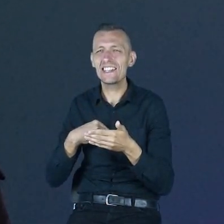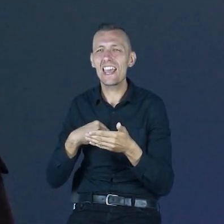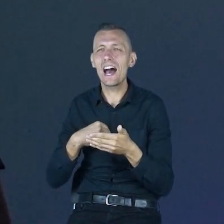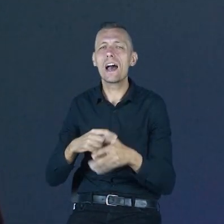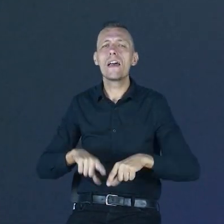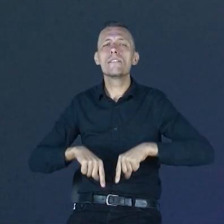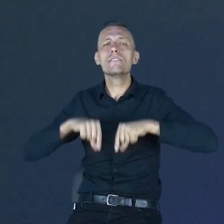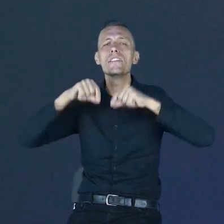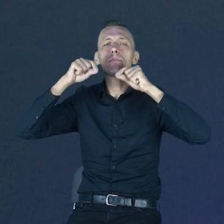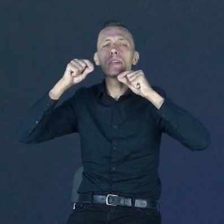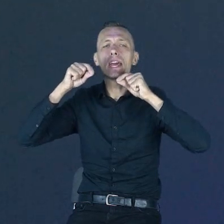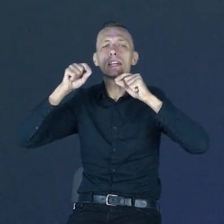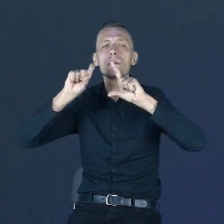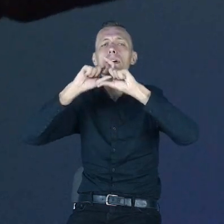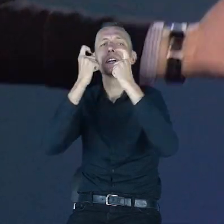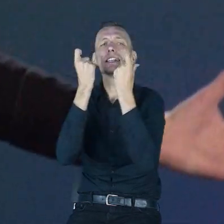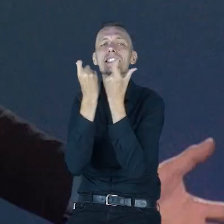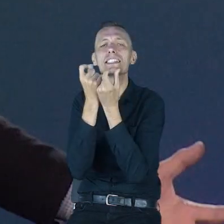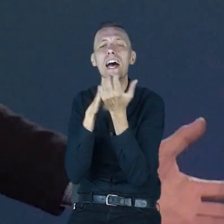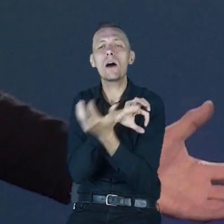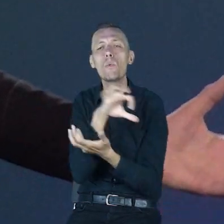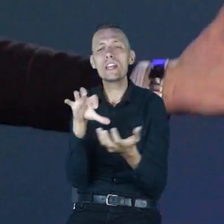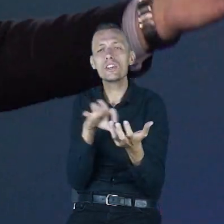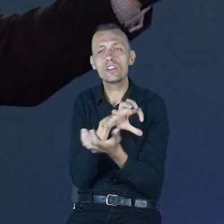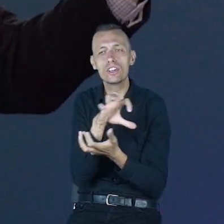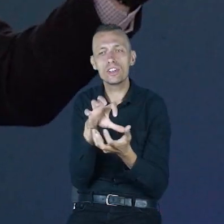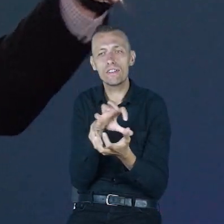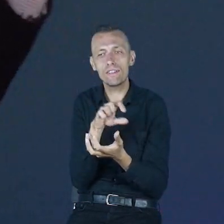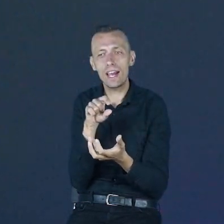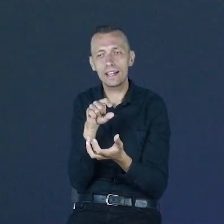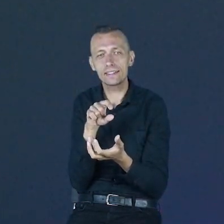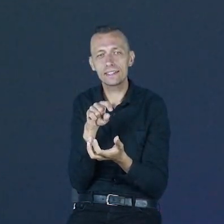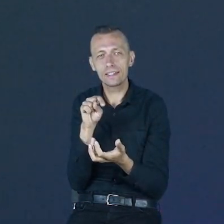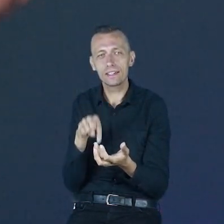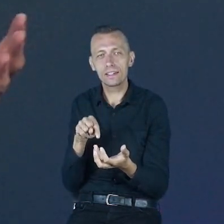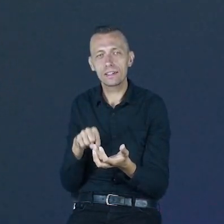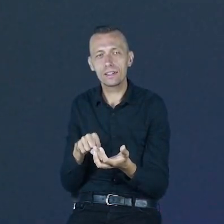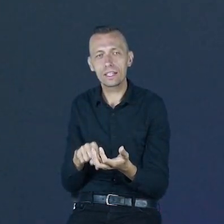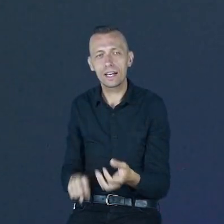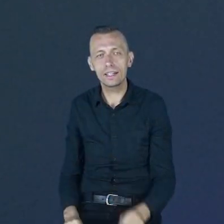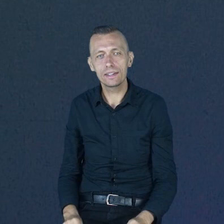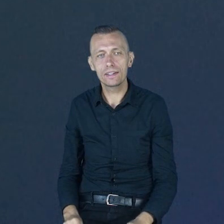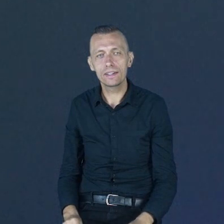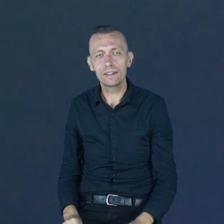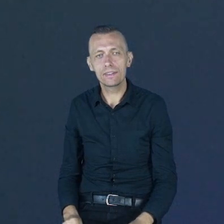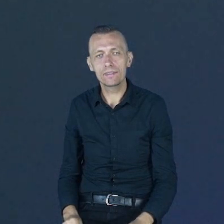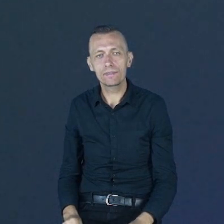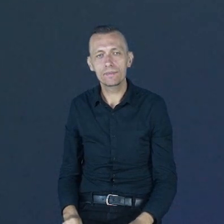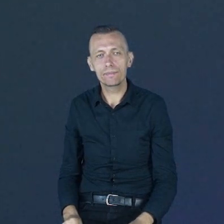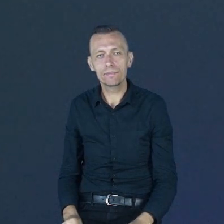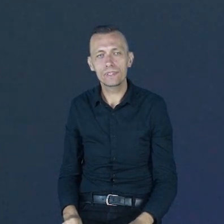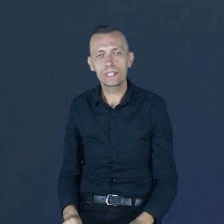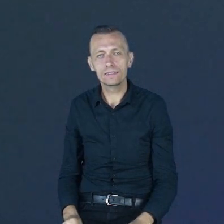wszystkim wybieram ten cały świat. I ten cały świat, i on przynależy albo